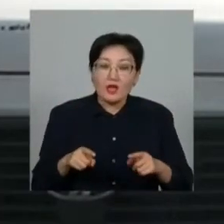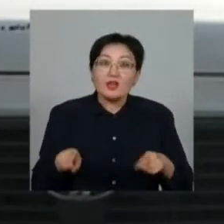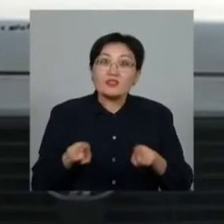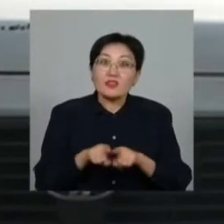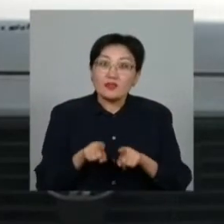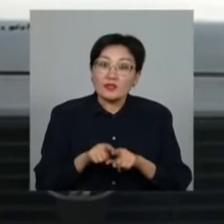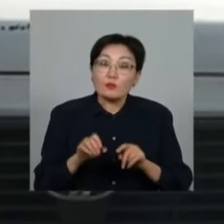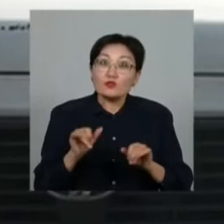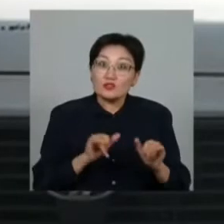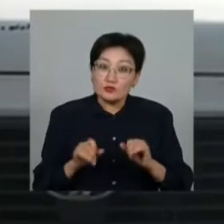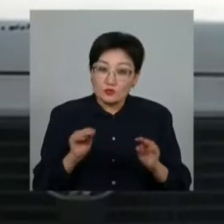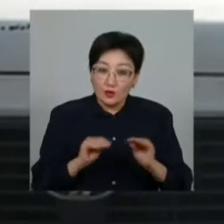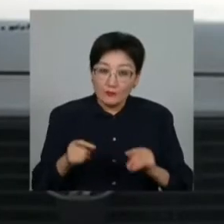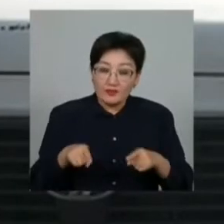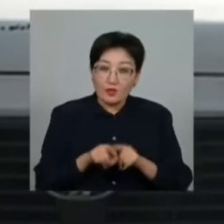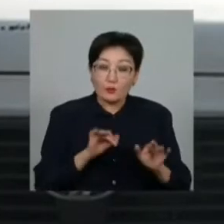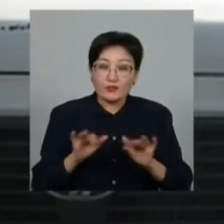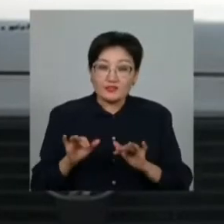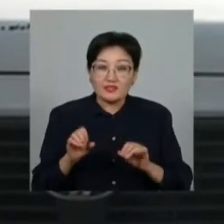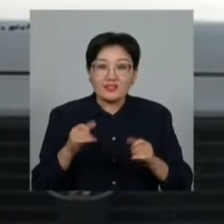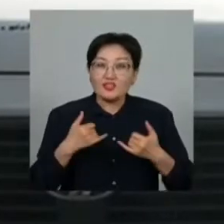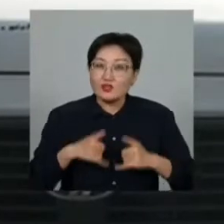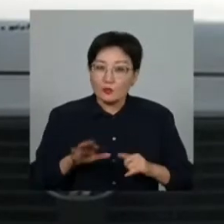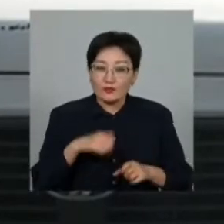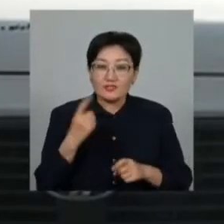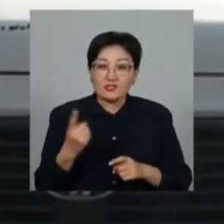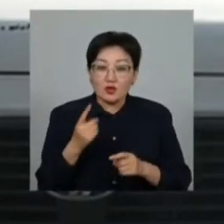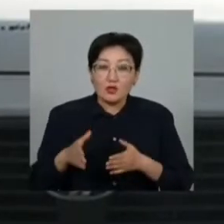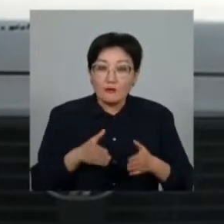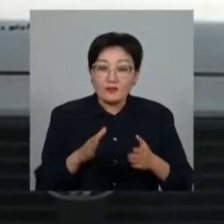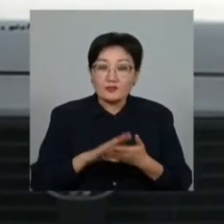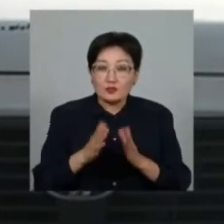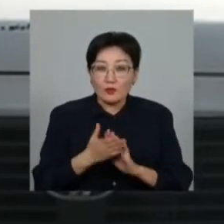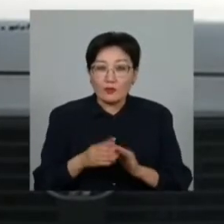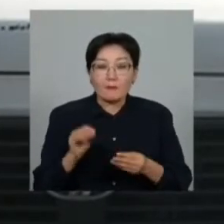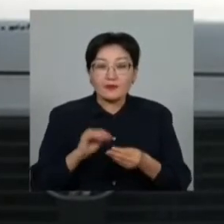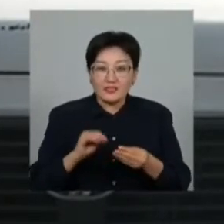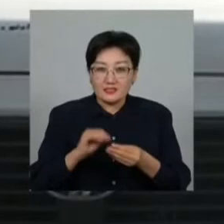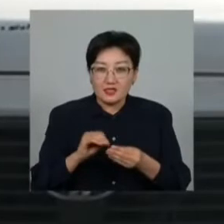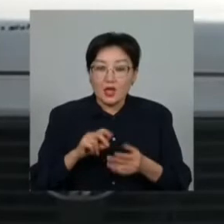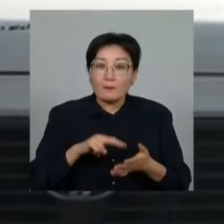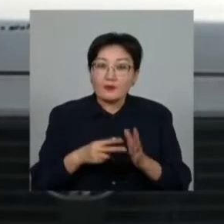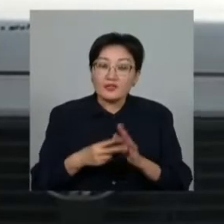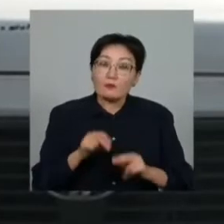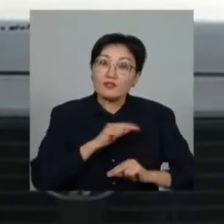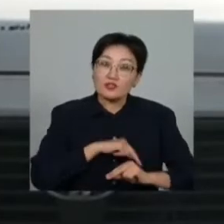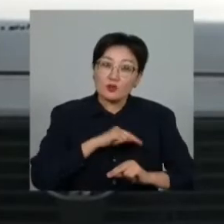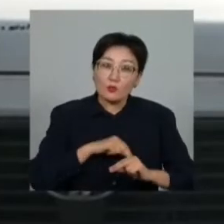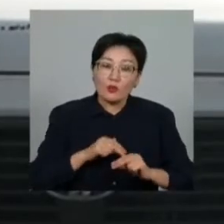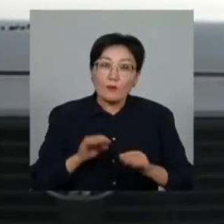устройством их такими методами не удивить единственный выход из ситуации это постоянная и планомерная работа по